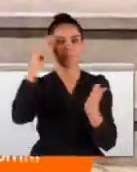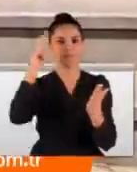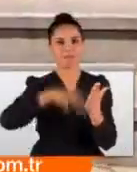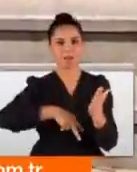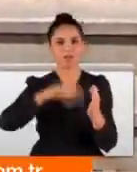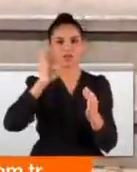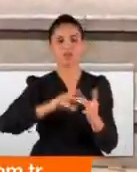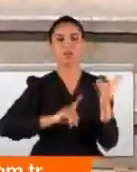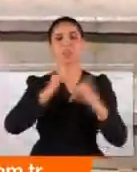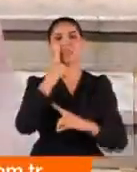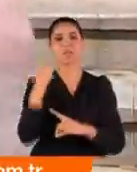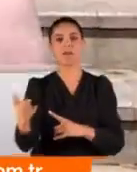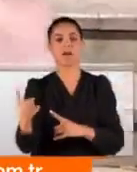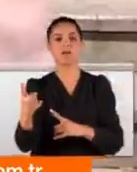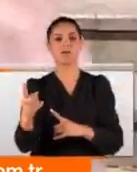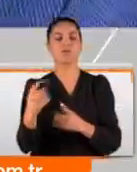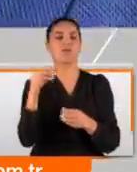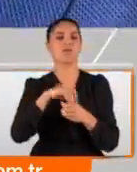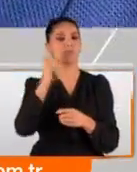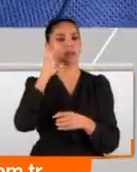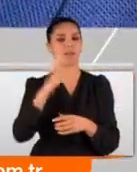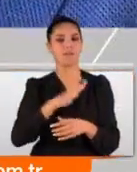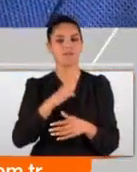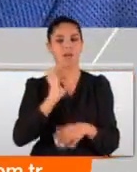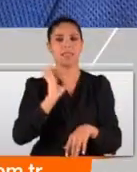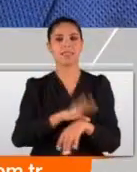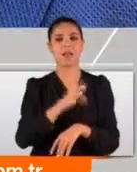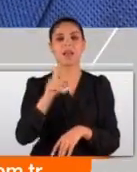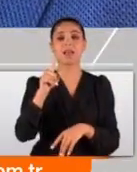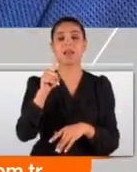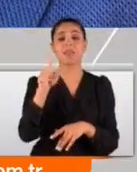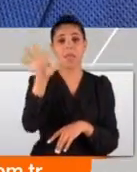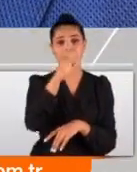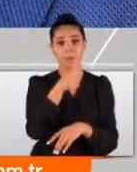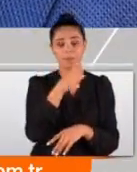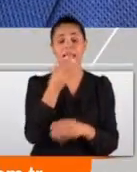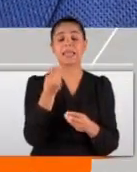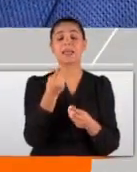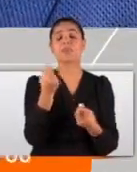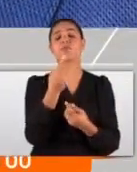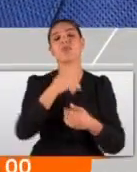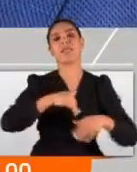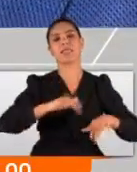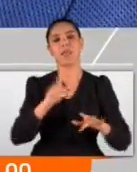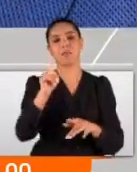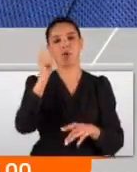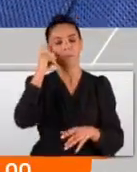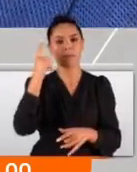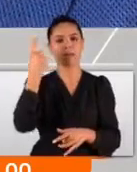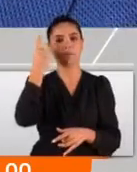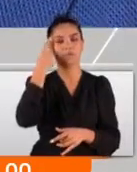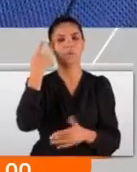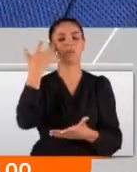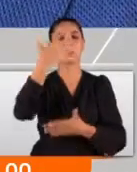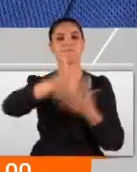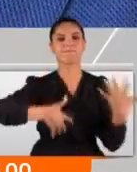Şimdi direkt Google'a girip bakıyorsun. Her şey önüne seriliyor. Anında her şeyden haberdar olmamız tabii ki iyi bir şey değil. Özellikle bu bilgimizi, zihnimizi alt